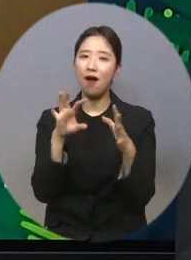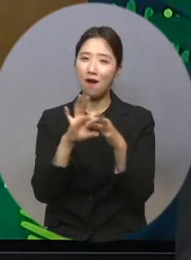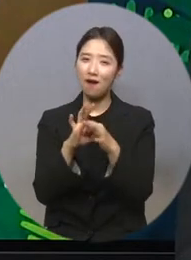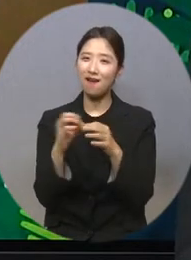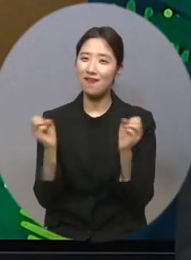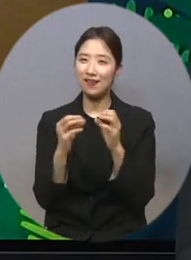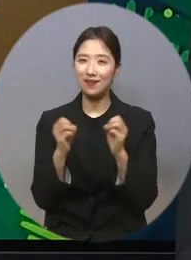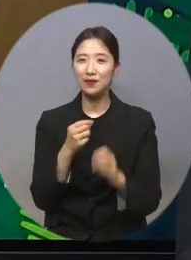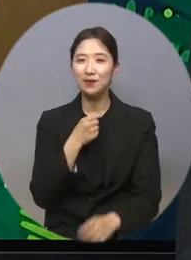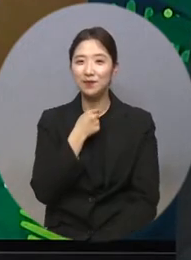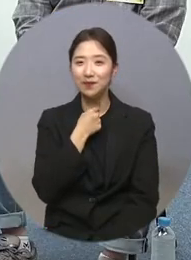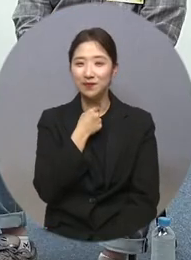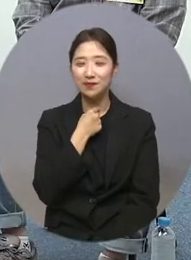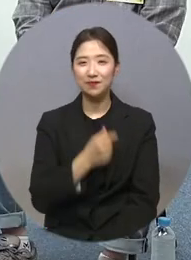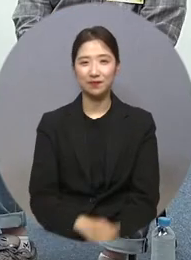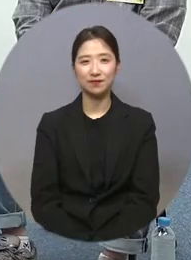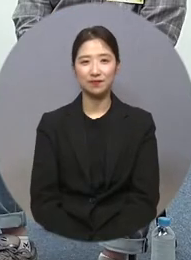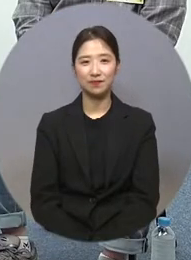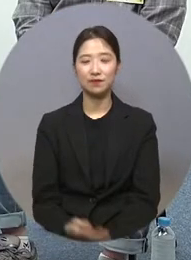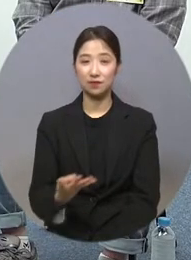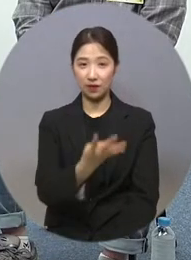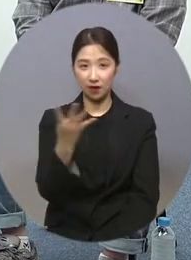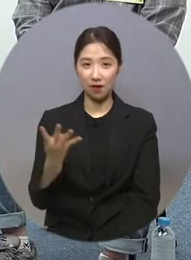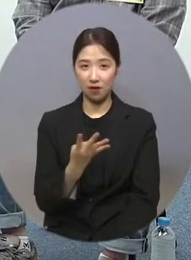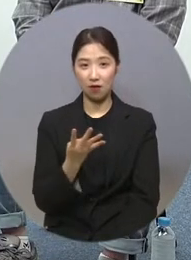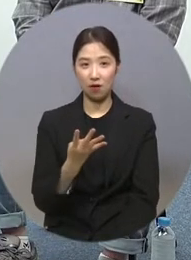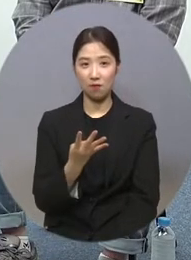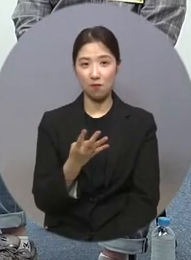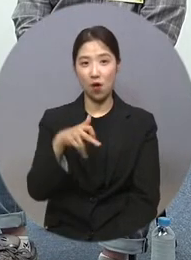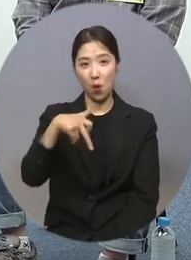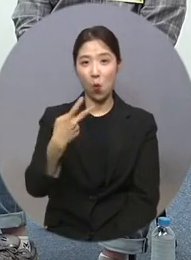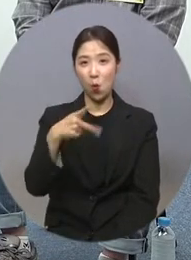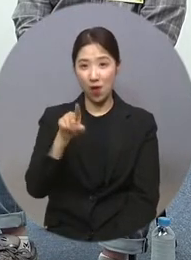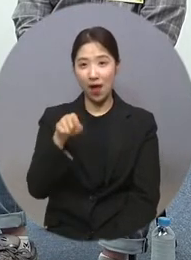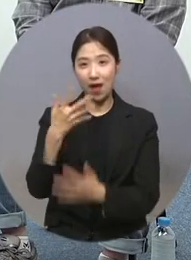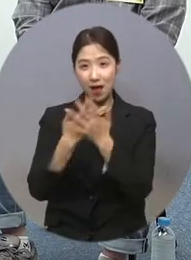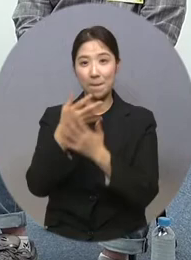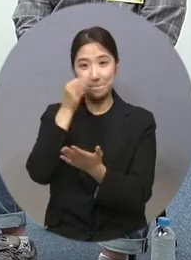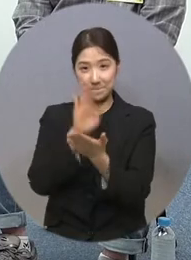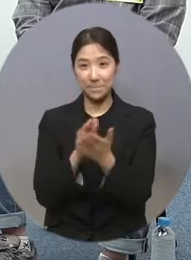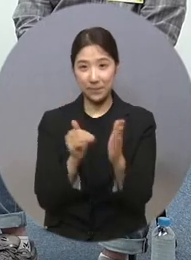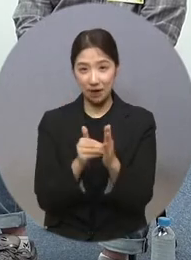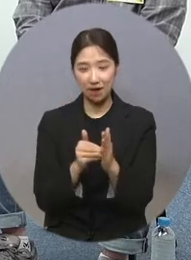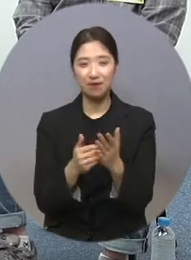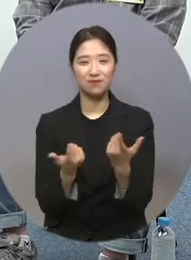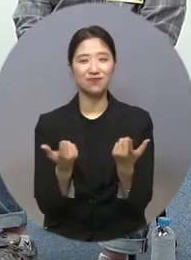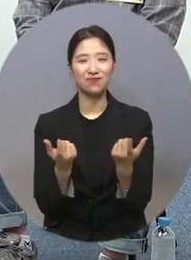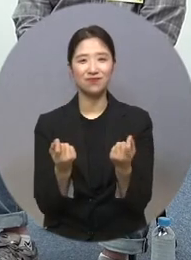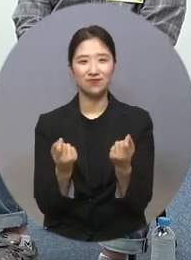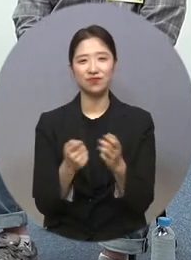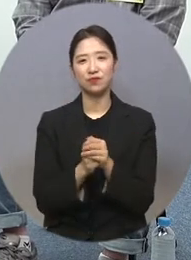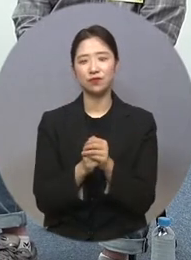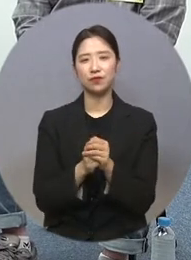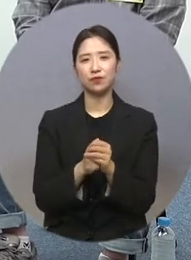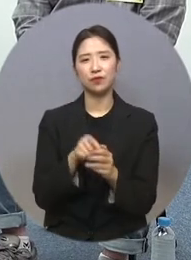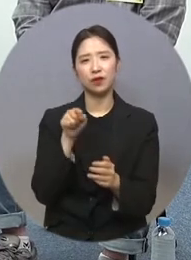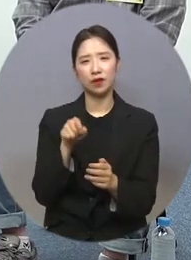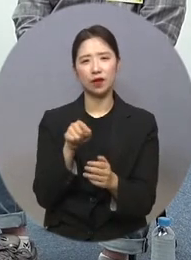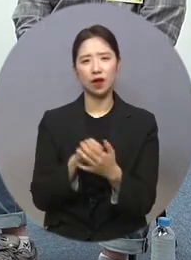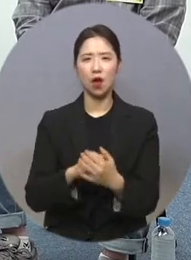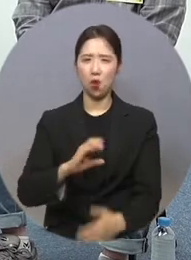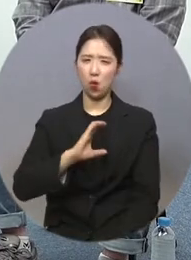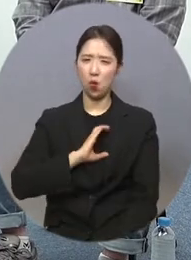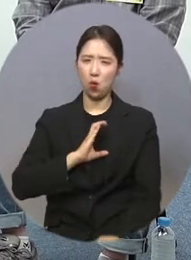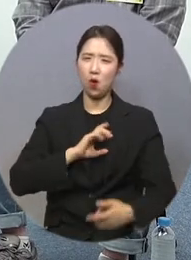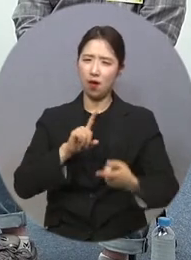좀 해보면 어떨까 싶어요. 네 분 다 코다 영화는 보셨나요? 네. 네. 사실은 이제